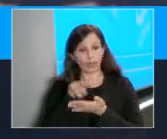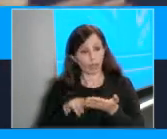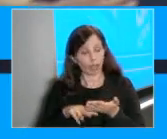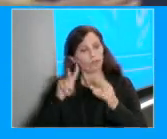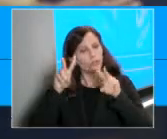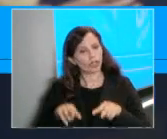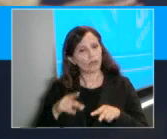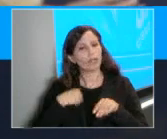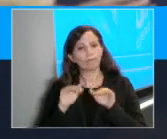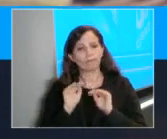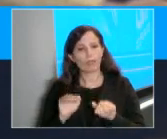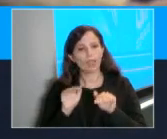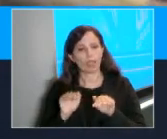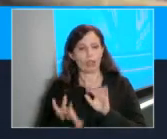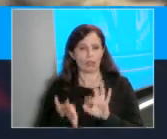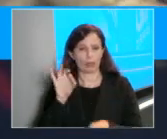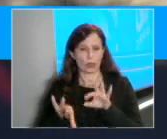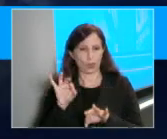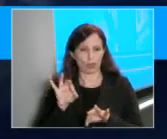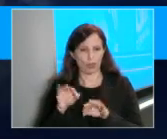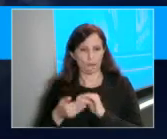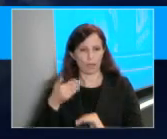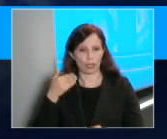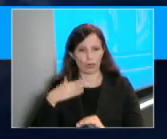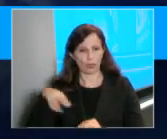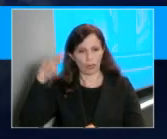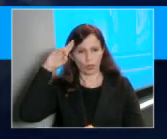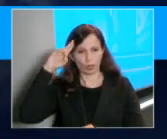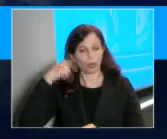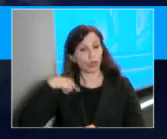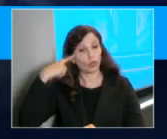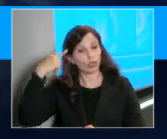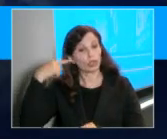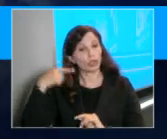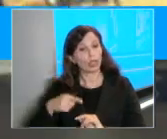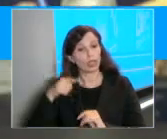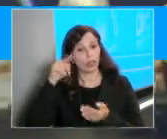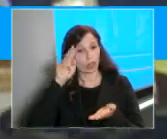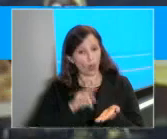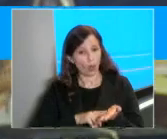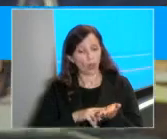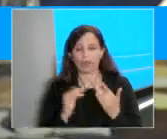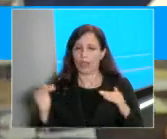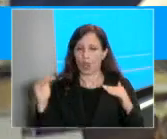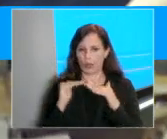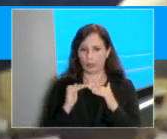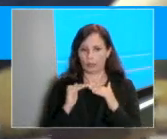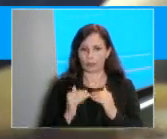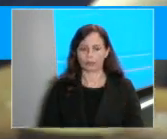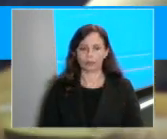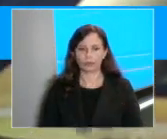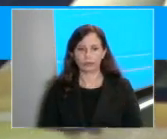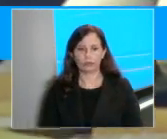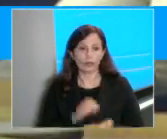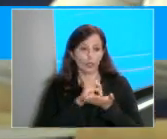אני מברך על עצם קיומו של הפריימריז. אני חושב שזה דבר נכון, אני חושב שזה דבר שהוא ראוי. קודם